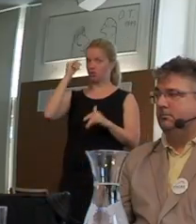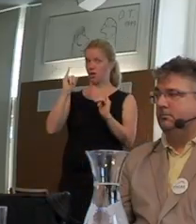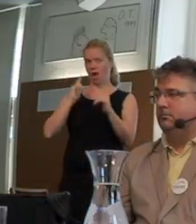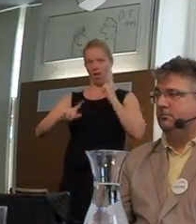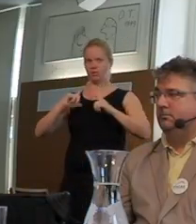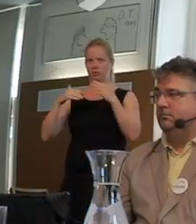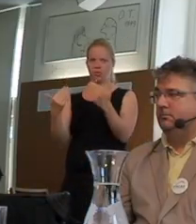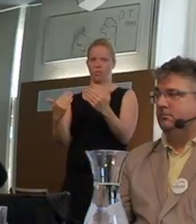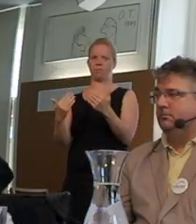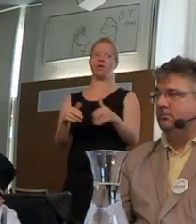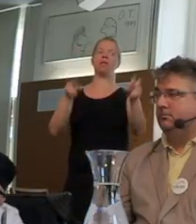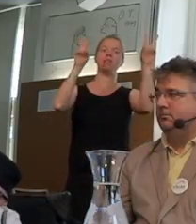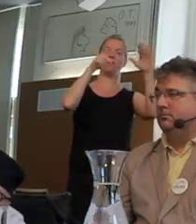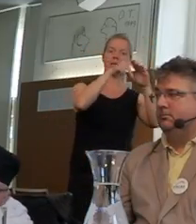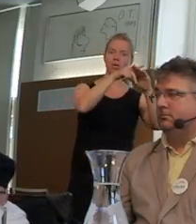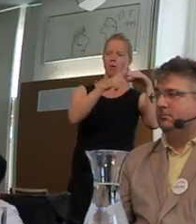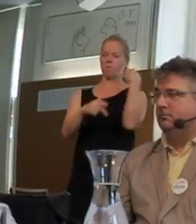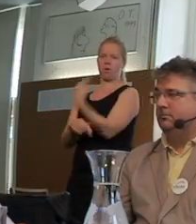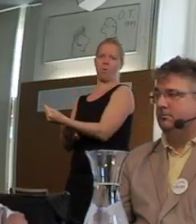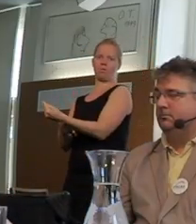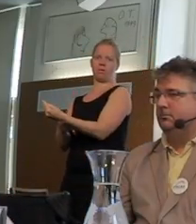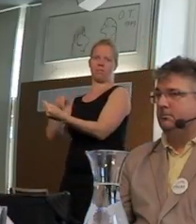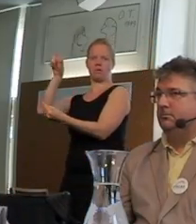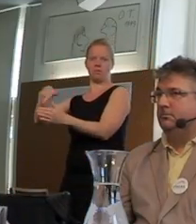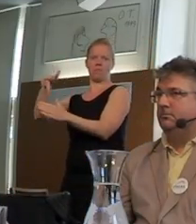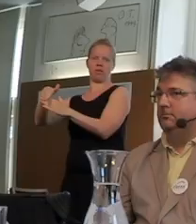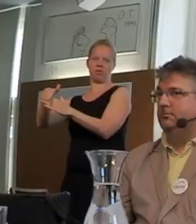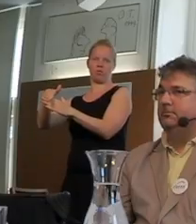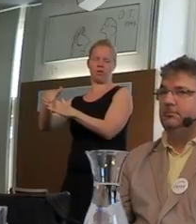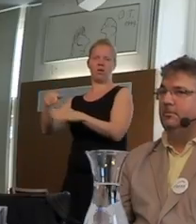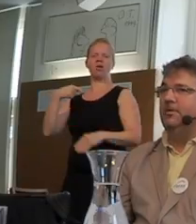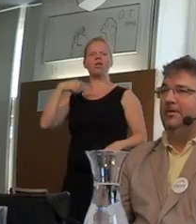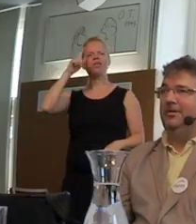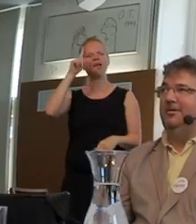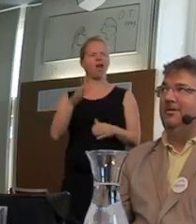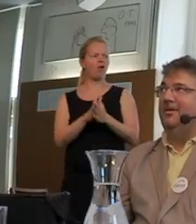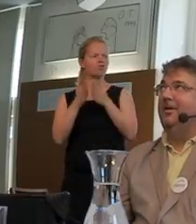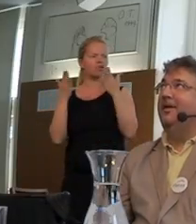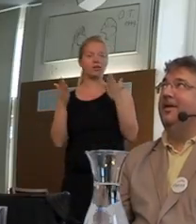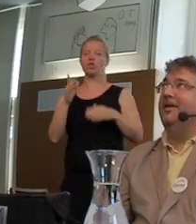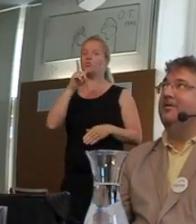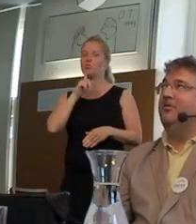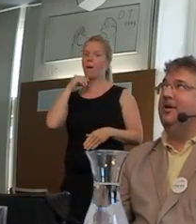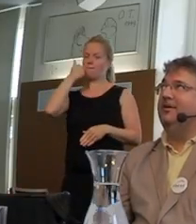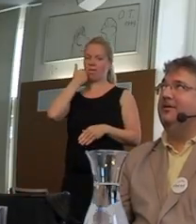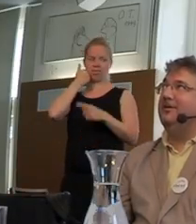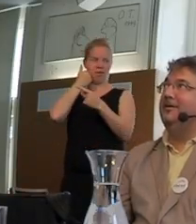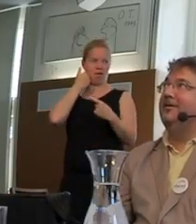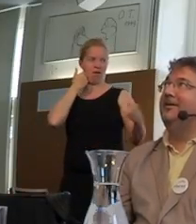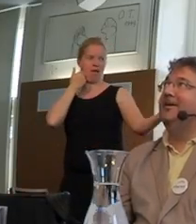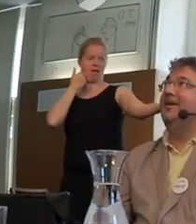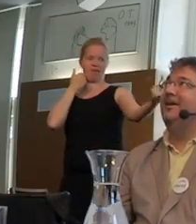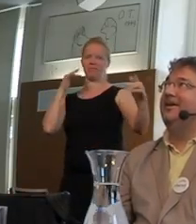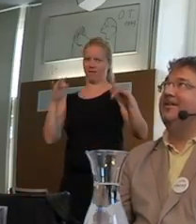Ich finde es auch schade, dass in diesem Podium hier nur Männer sind. Das wäre wahrscheinlich eine eigene Sendung wert, aber...